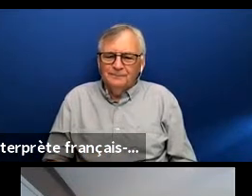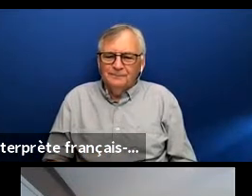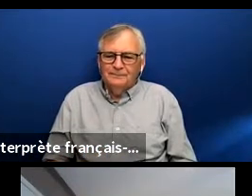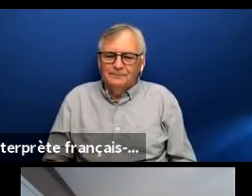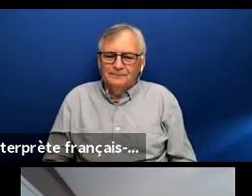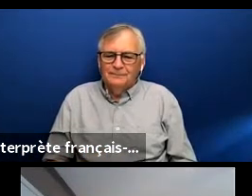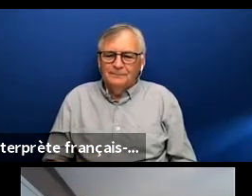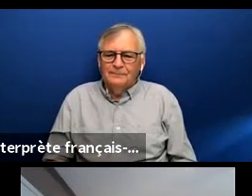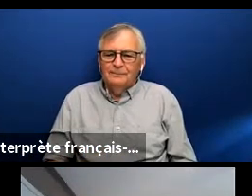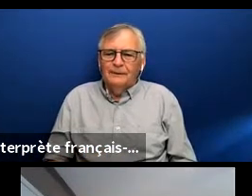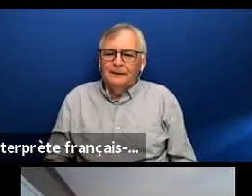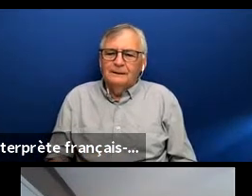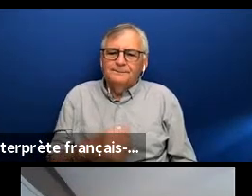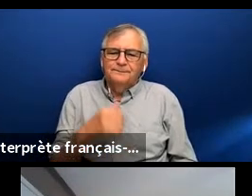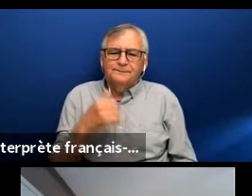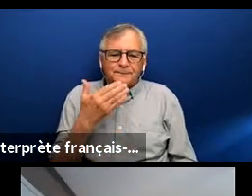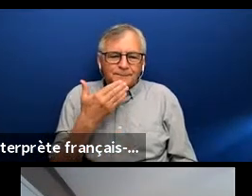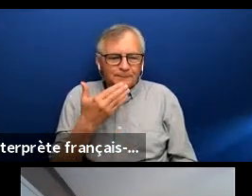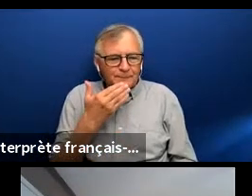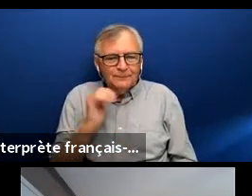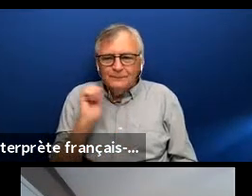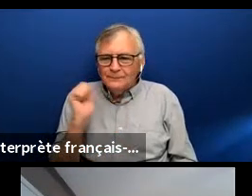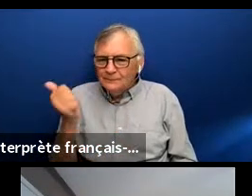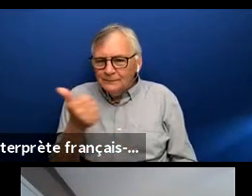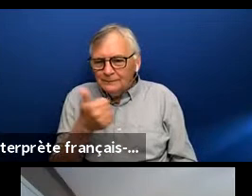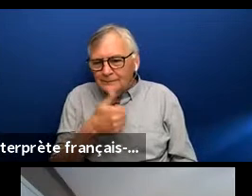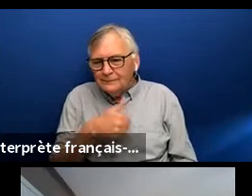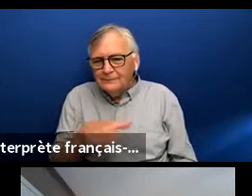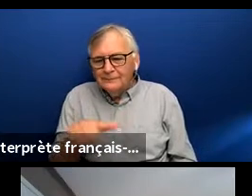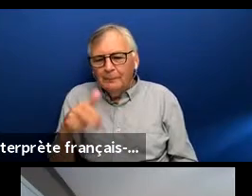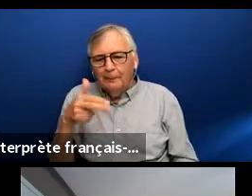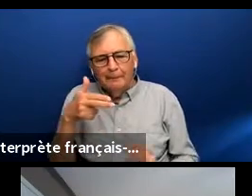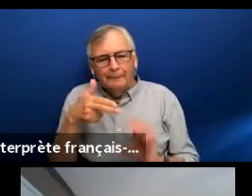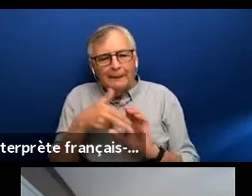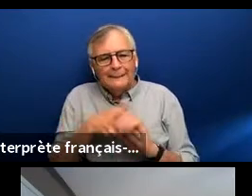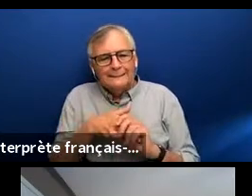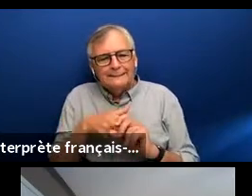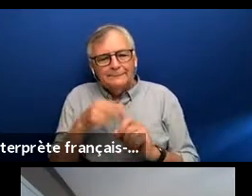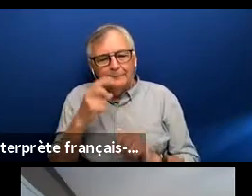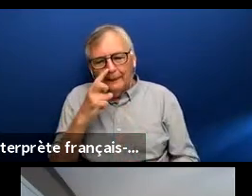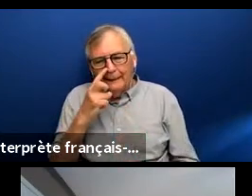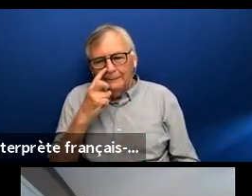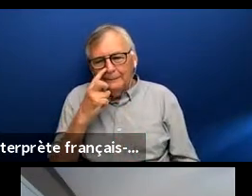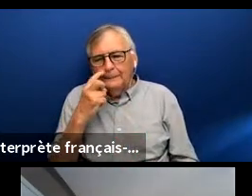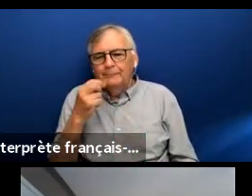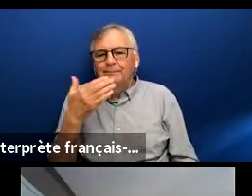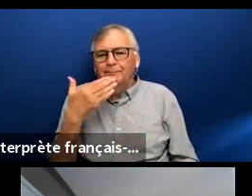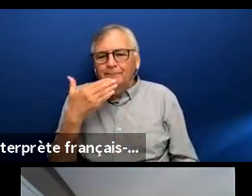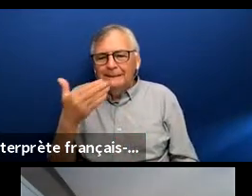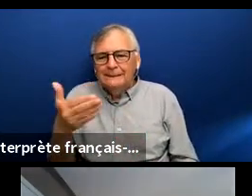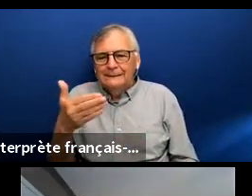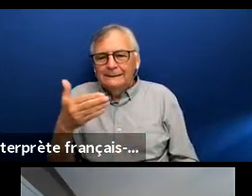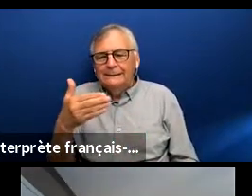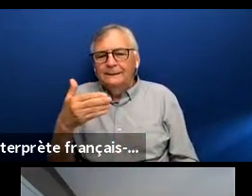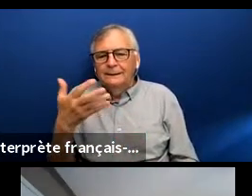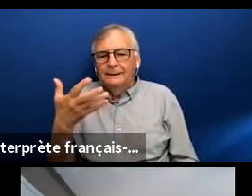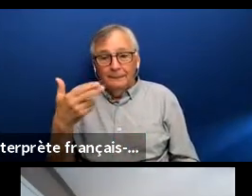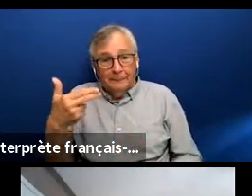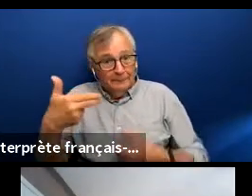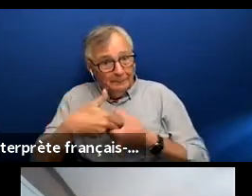moi, je vous remercie, chers participants, d'avoir assisté à cette formation aujourd'hui et surtout